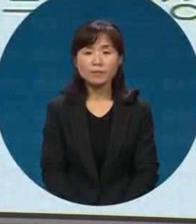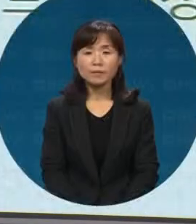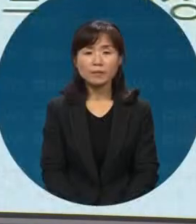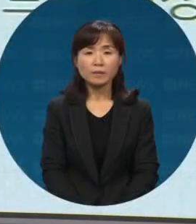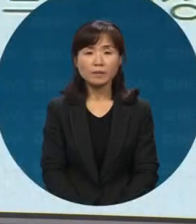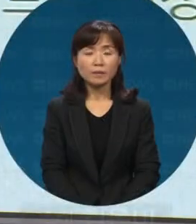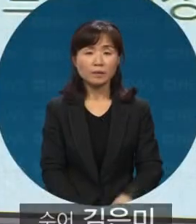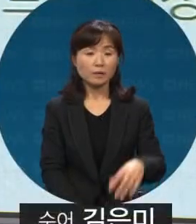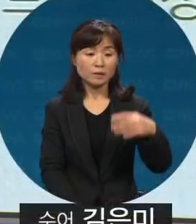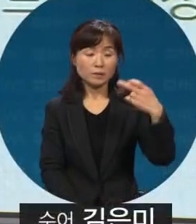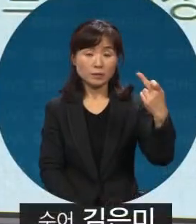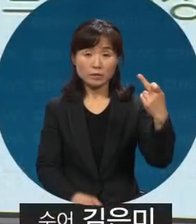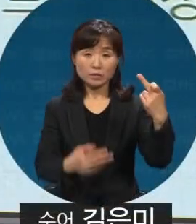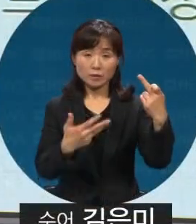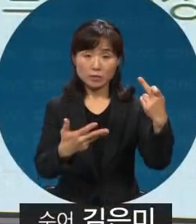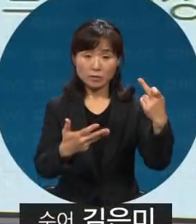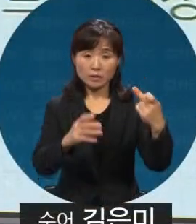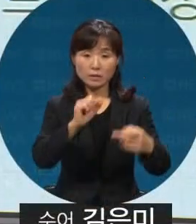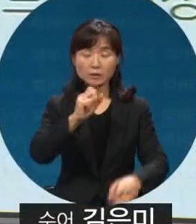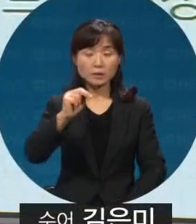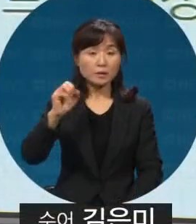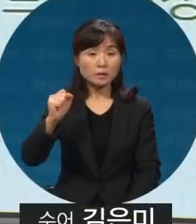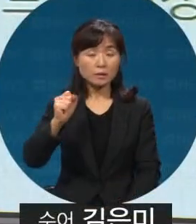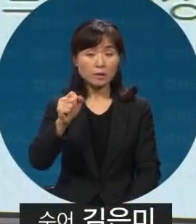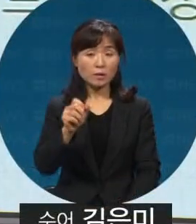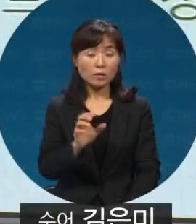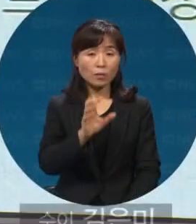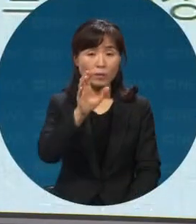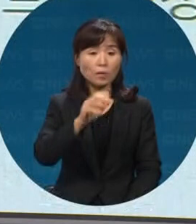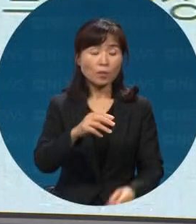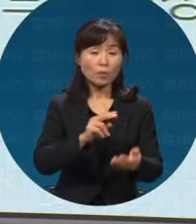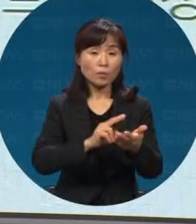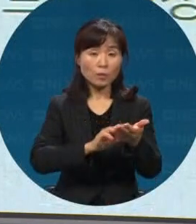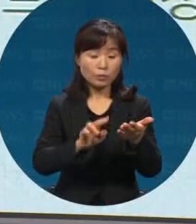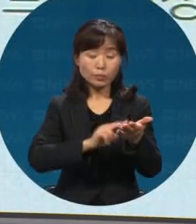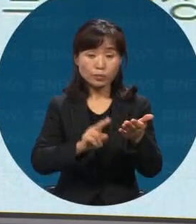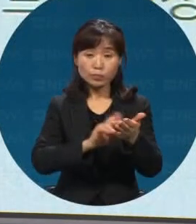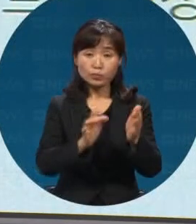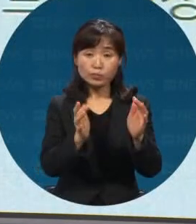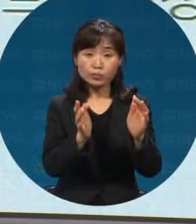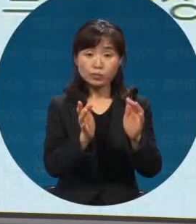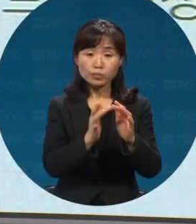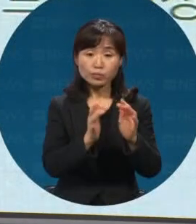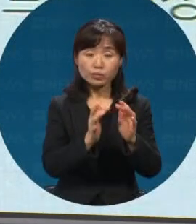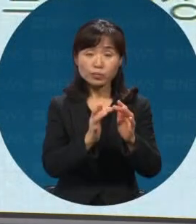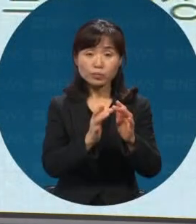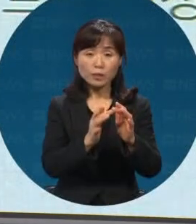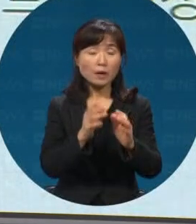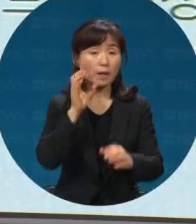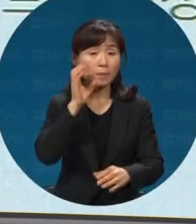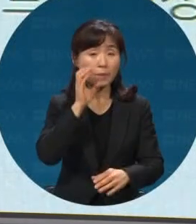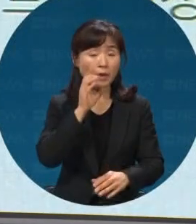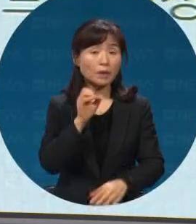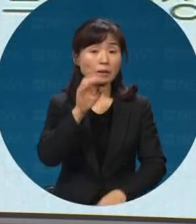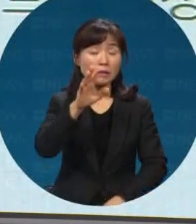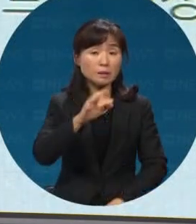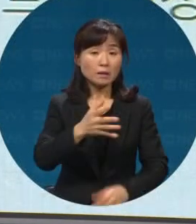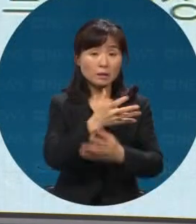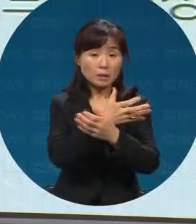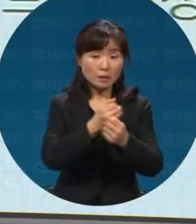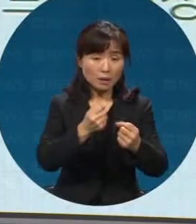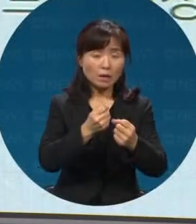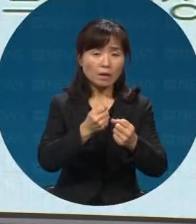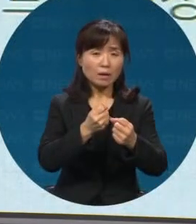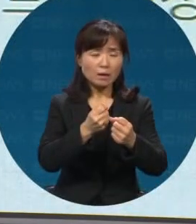지난 8월 sns에 올라온 한 웹툰 카페에 게시글입니다 예약 과정에서 발생한 문제에 대해서